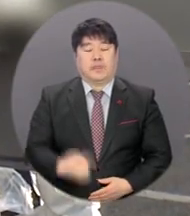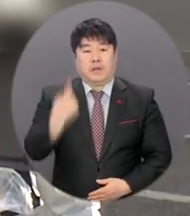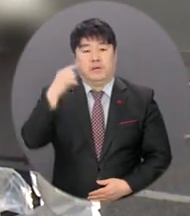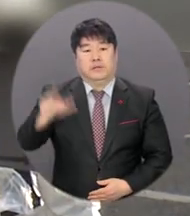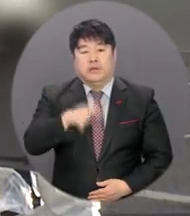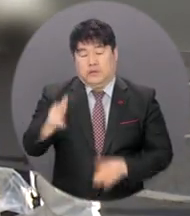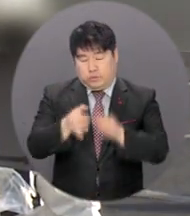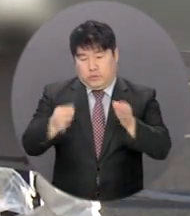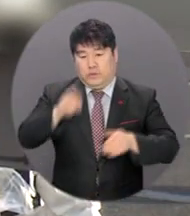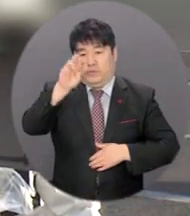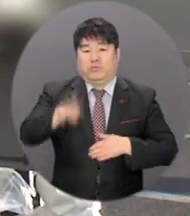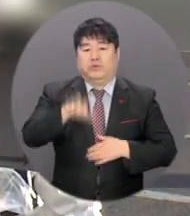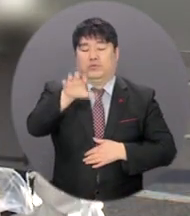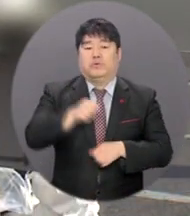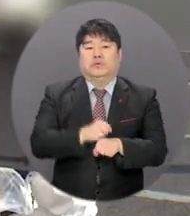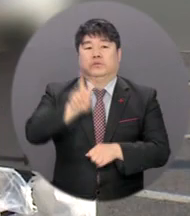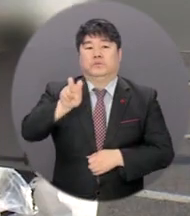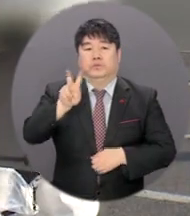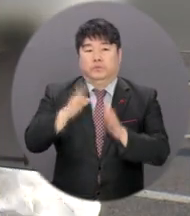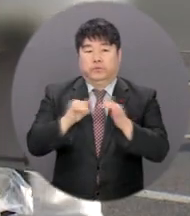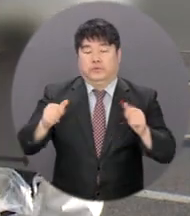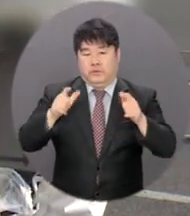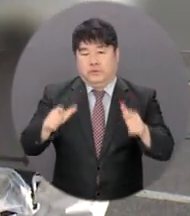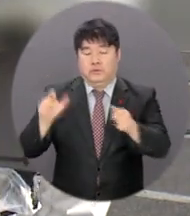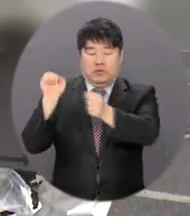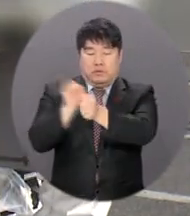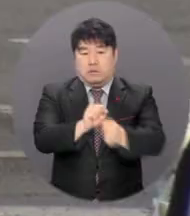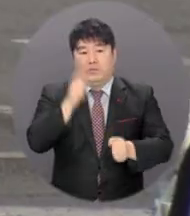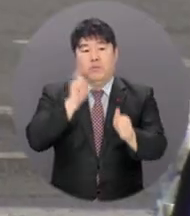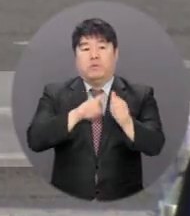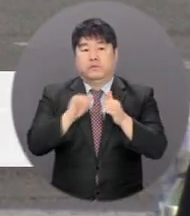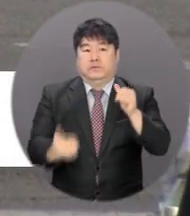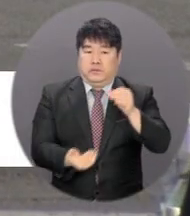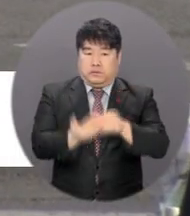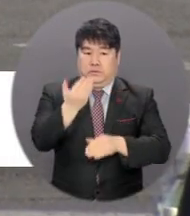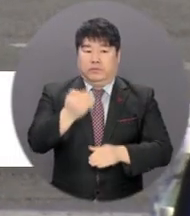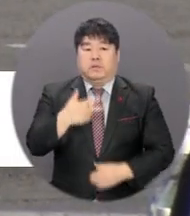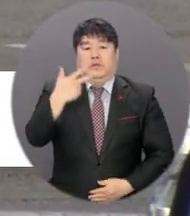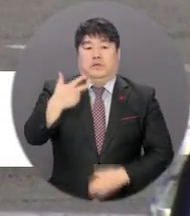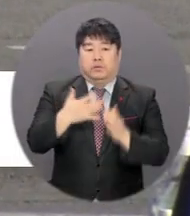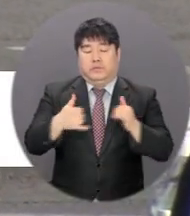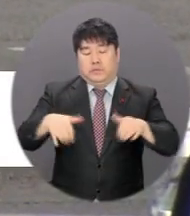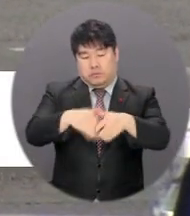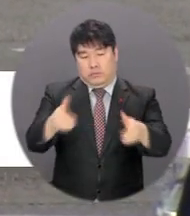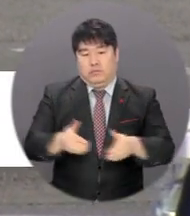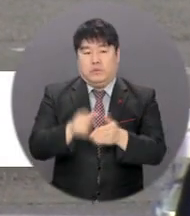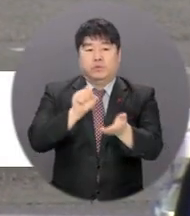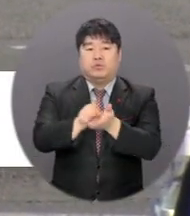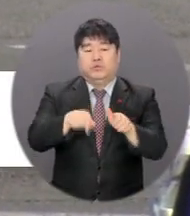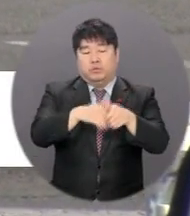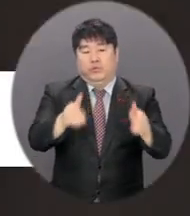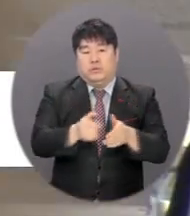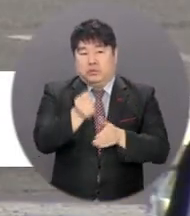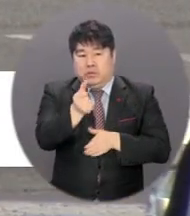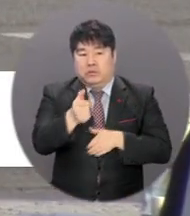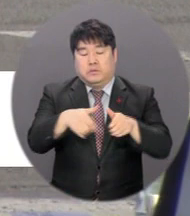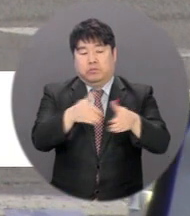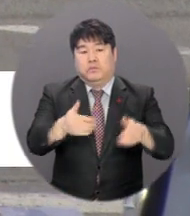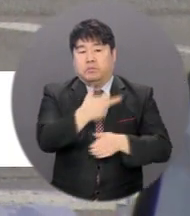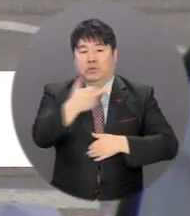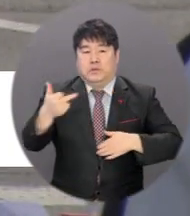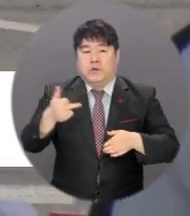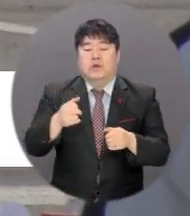어제 하루 동안 광주에서는 22명의 지역 감염 확진자가 나왔습니다. 7명이 모인 축구 동호회 소규모 모임이